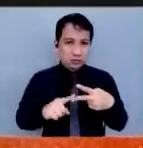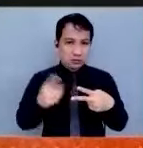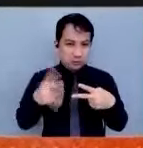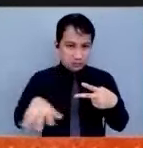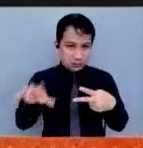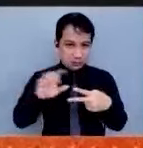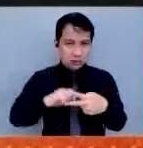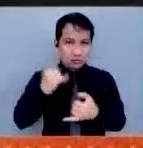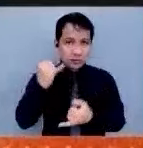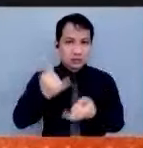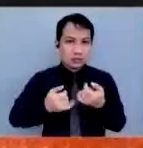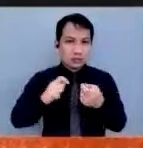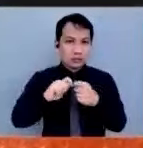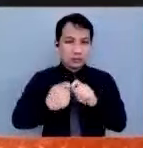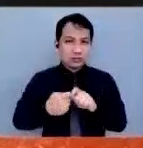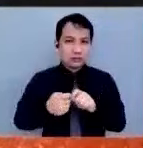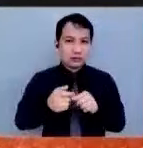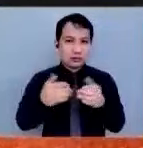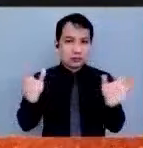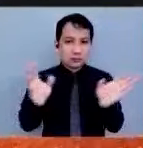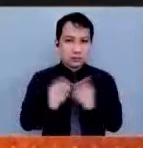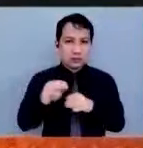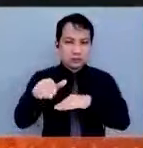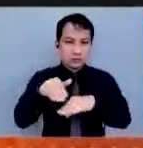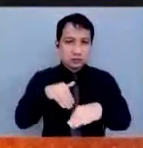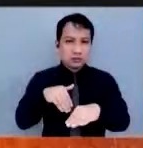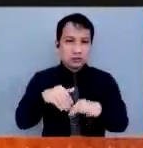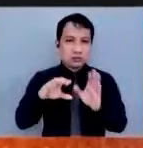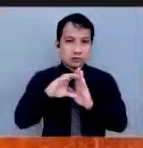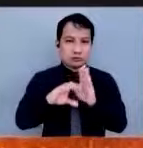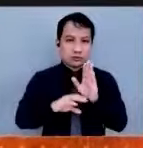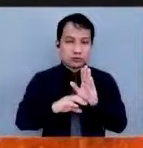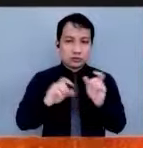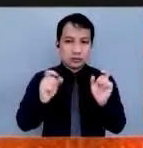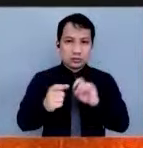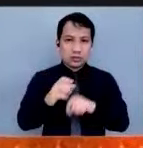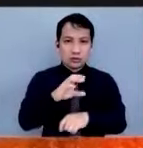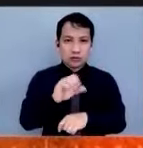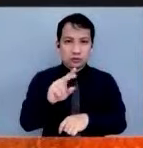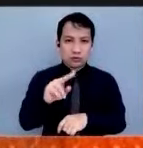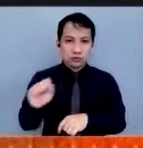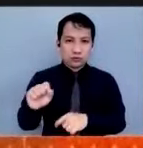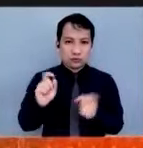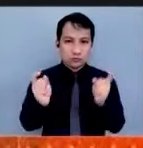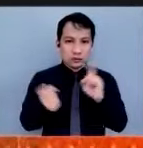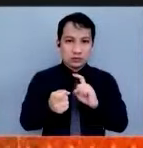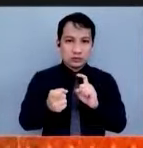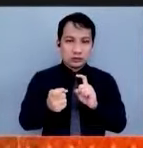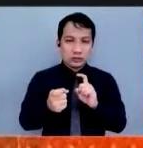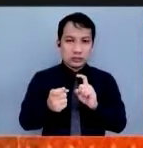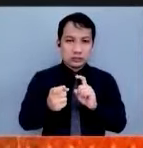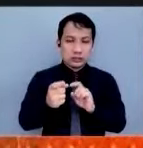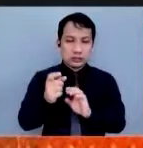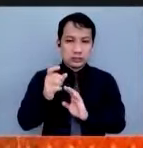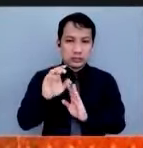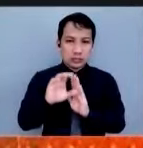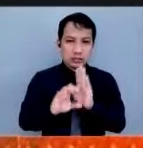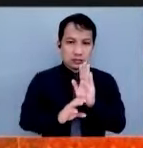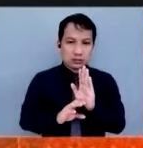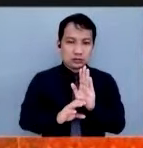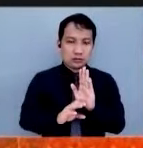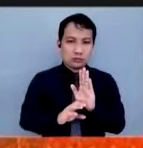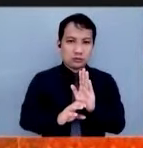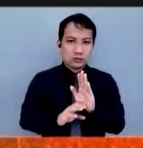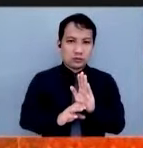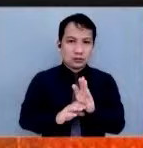termino, nagpatawag si Marcos Sr. ng isang constitutional convention para baguhin ang salikang batas. Ang convention na ito, nabahira ng mga alegasyon